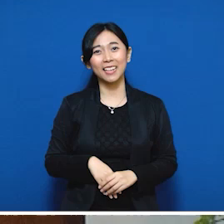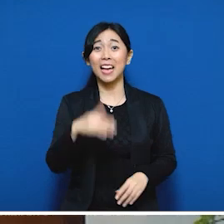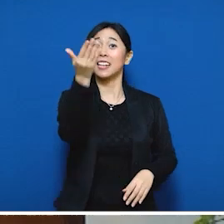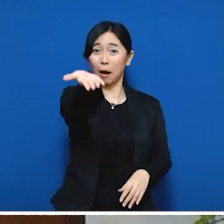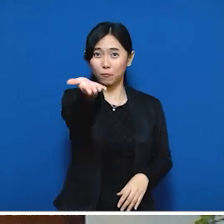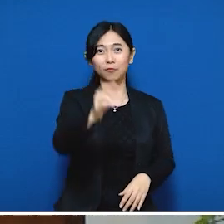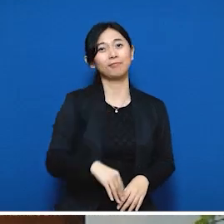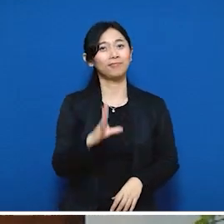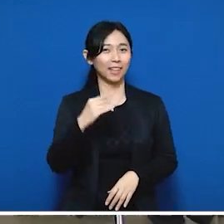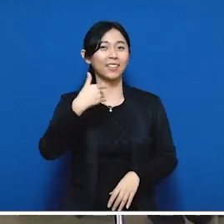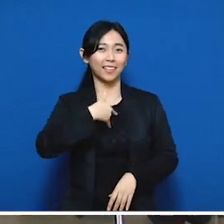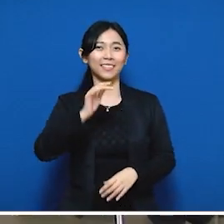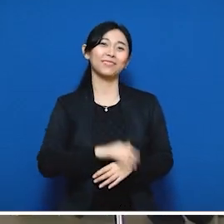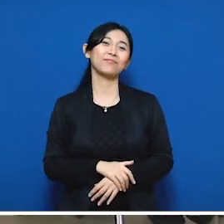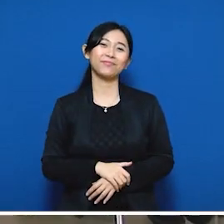dan saya.